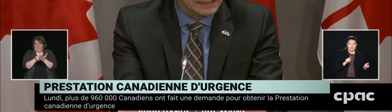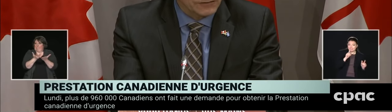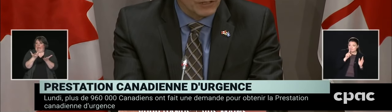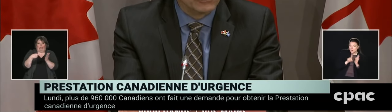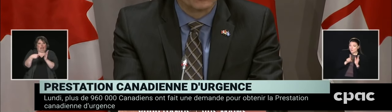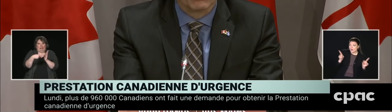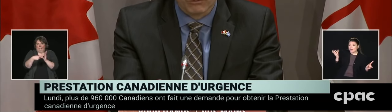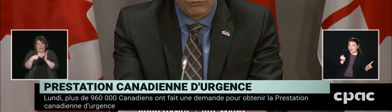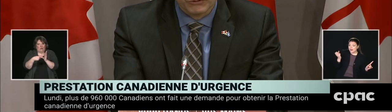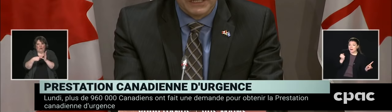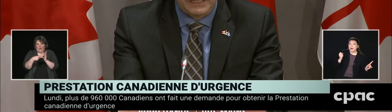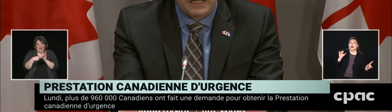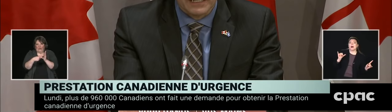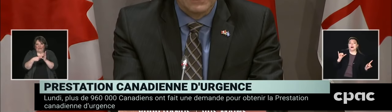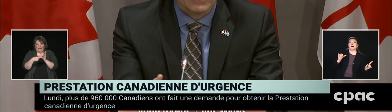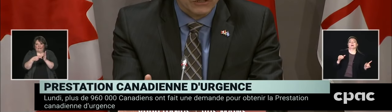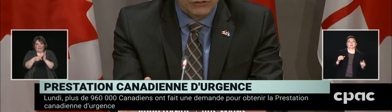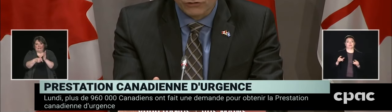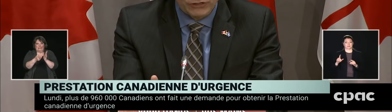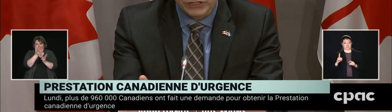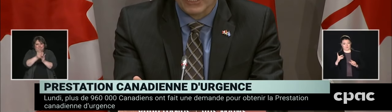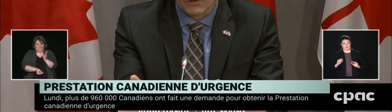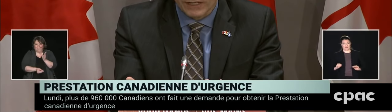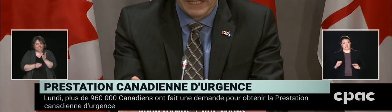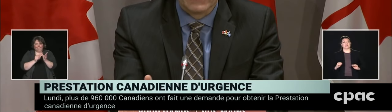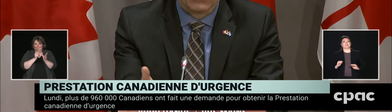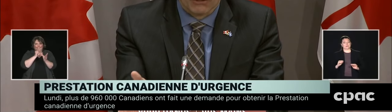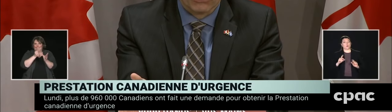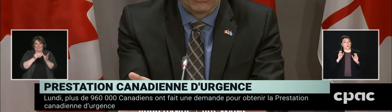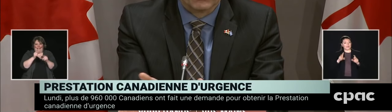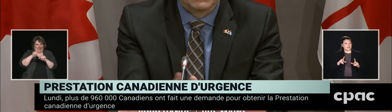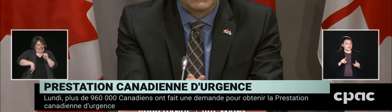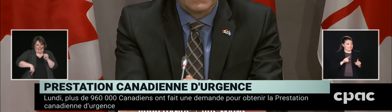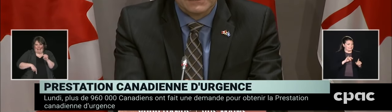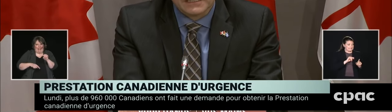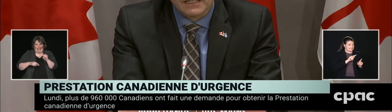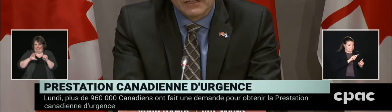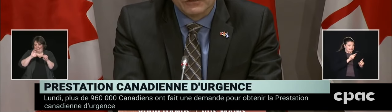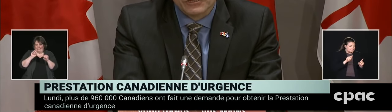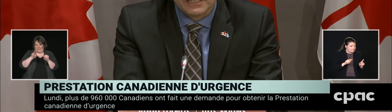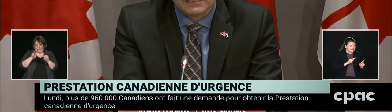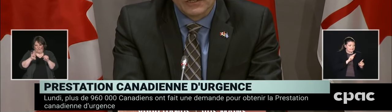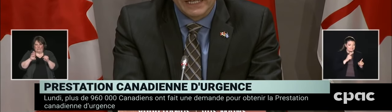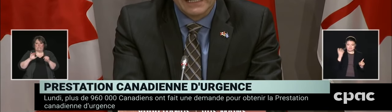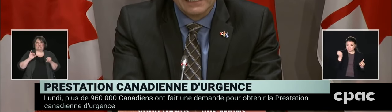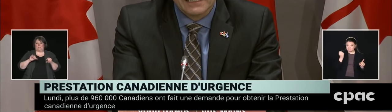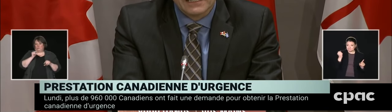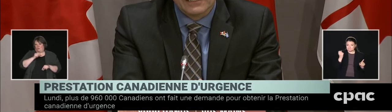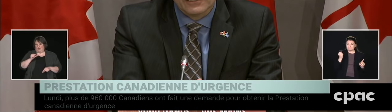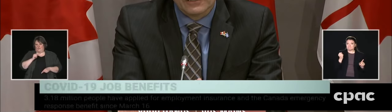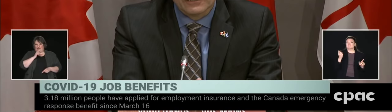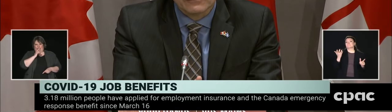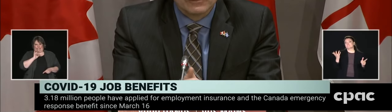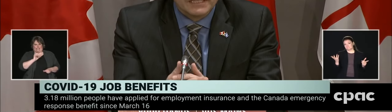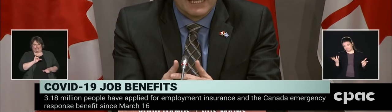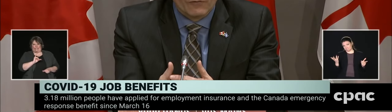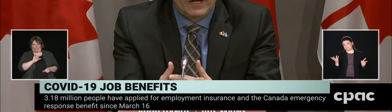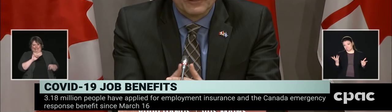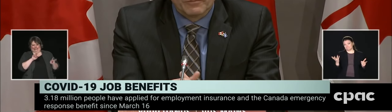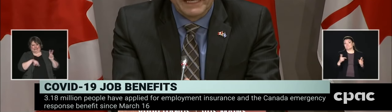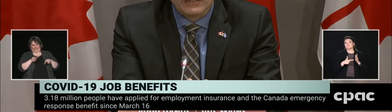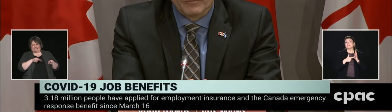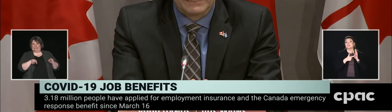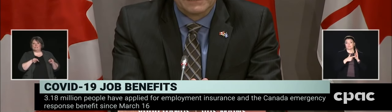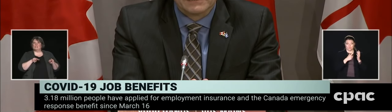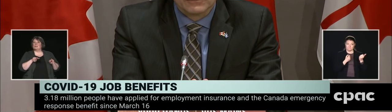travaille activement sur beaucoup des cas que les gens ont en tête, dont celui des cas là, de gens qui auraient qui seraient en